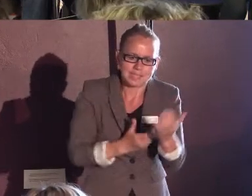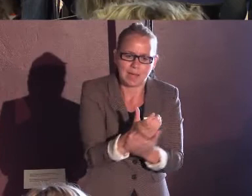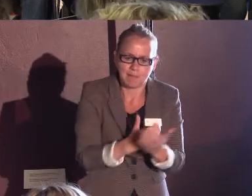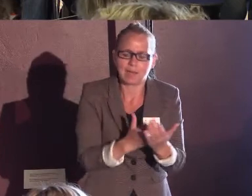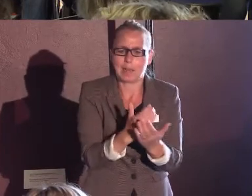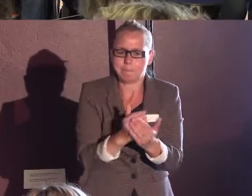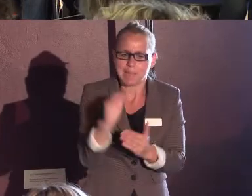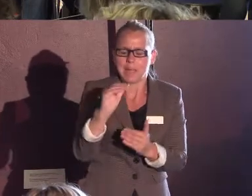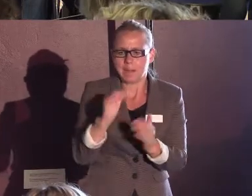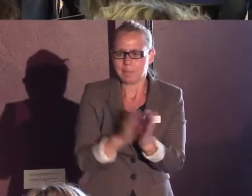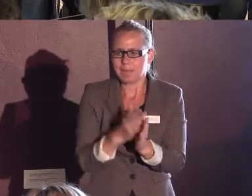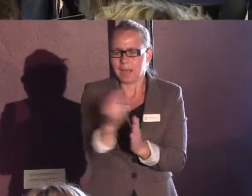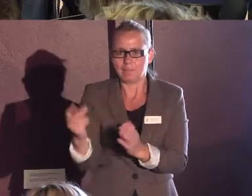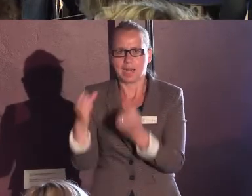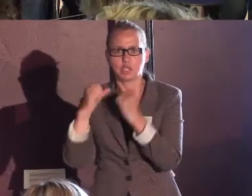andra samhällsaktörer?